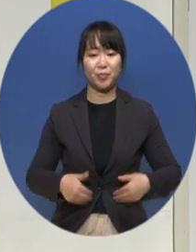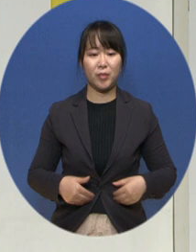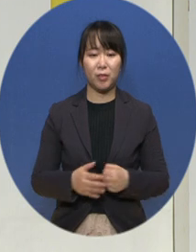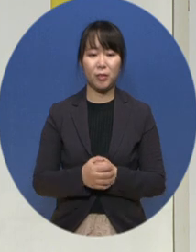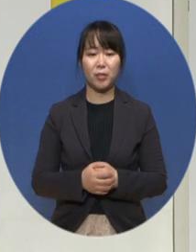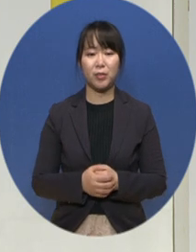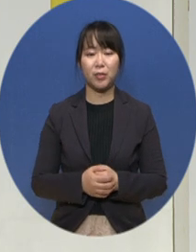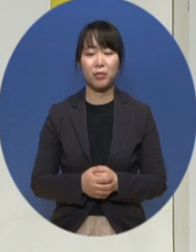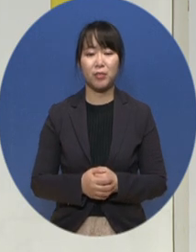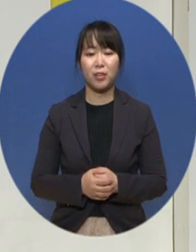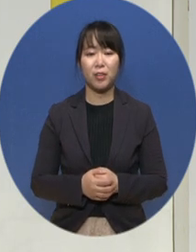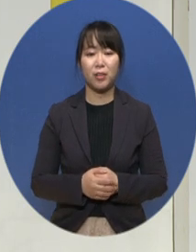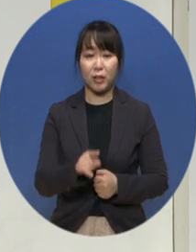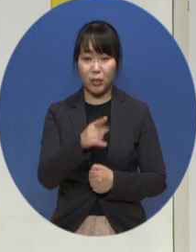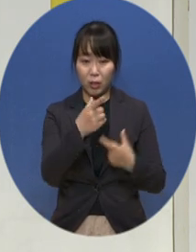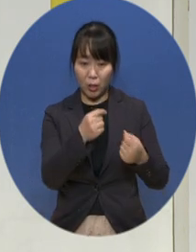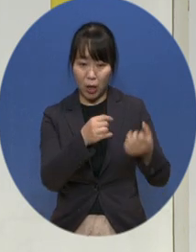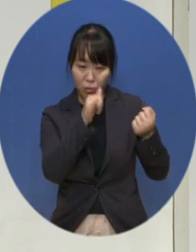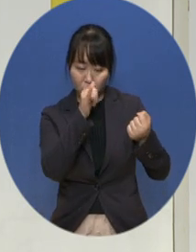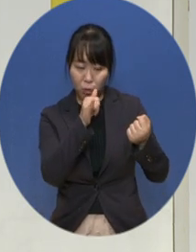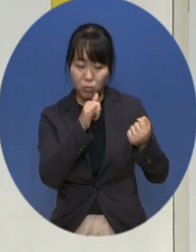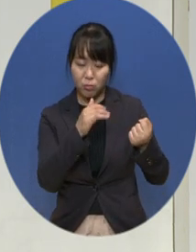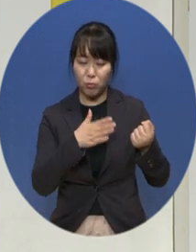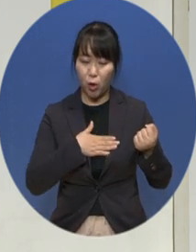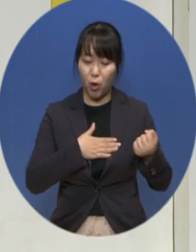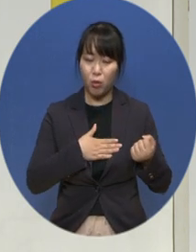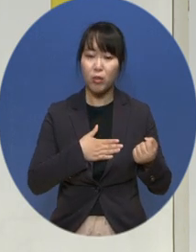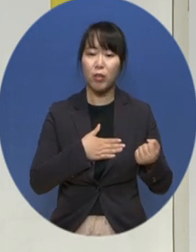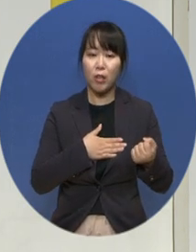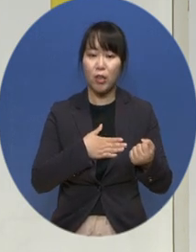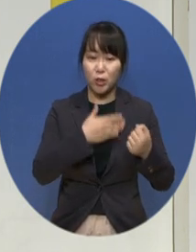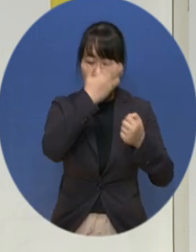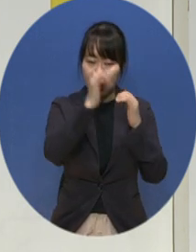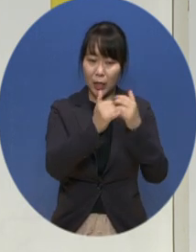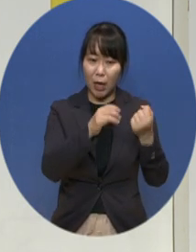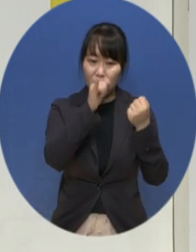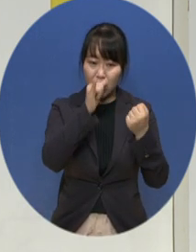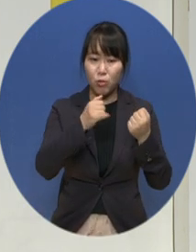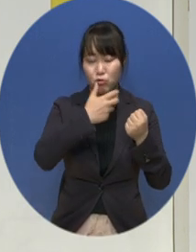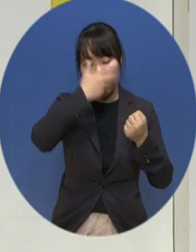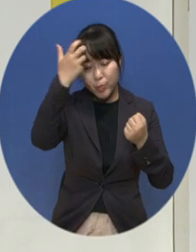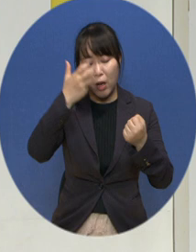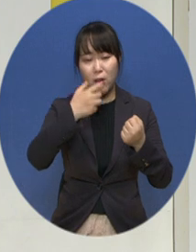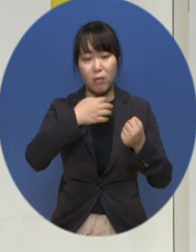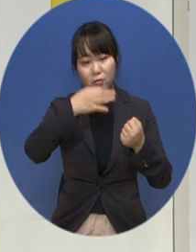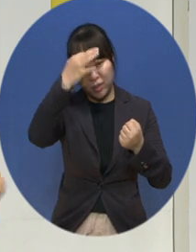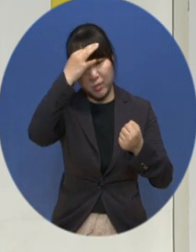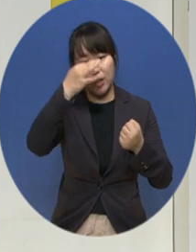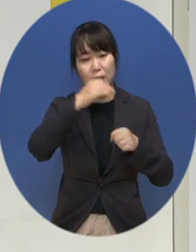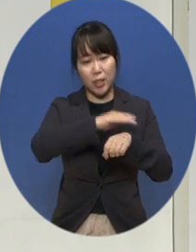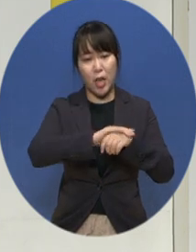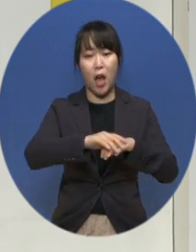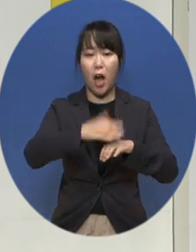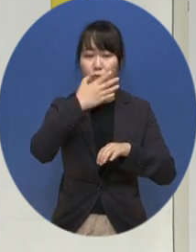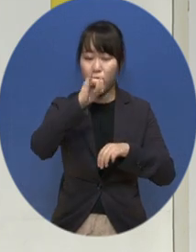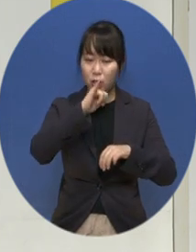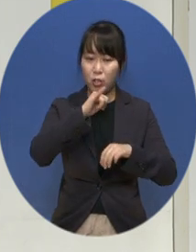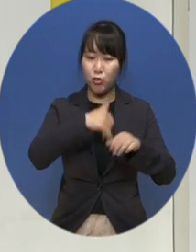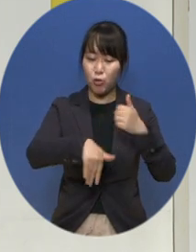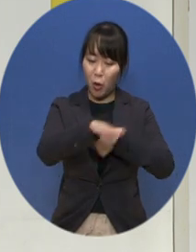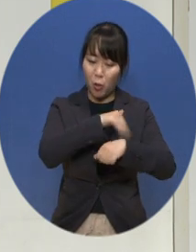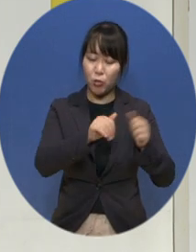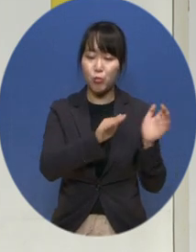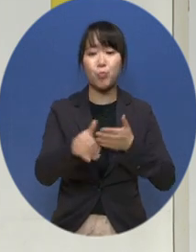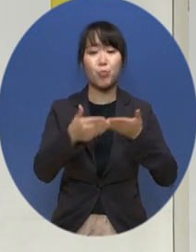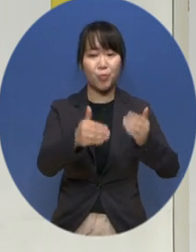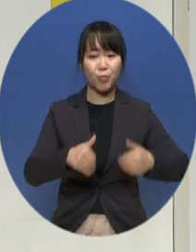갖고 있는 그 강점을 또 자신들이 갖고 있는 꿈과 재능을 마음껏 해 줘 줄 수 있도록 그런 요건을 말은 줘야 된다고